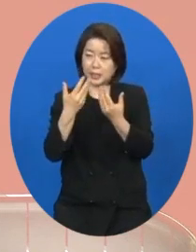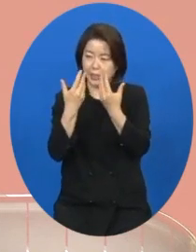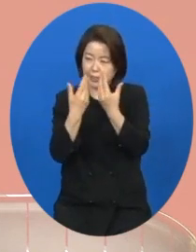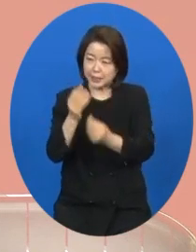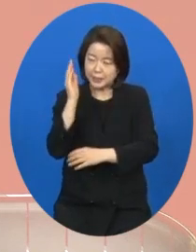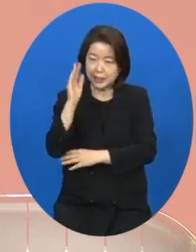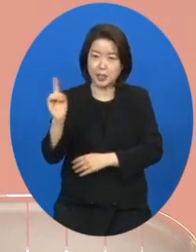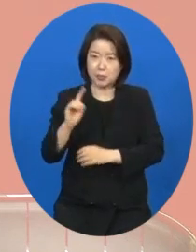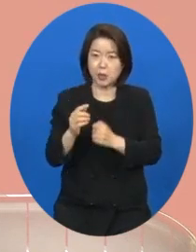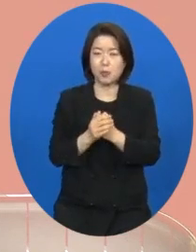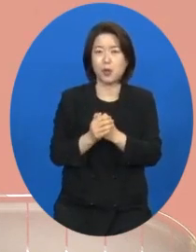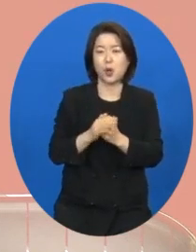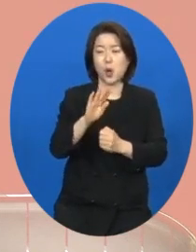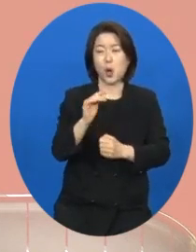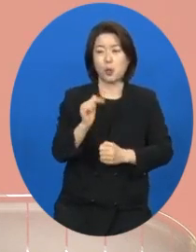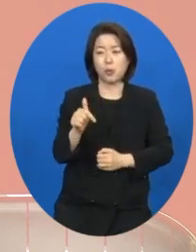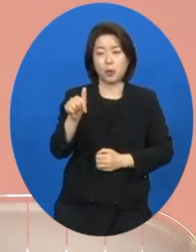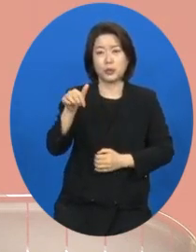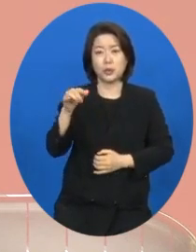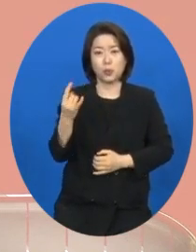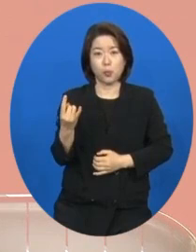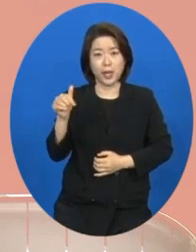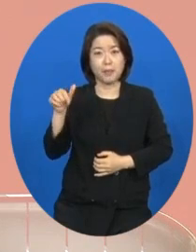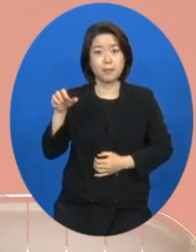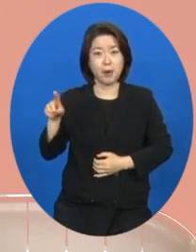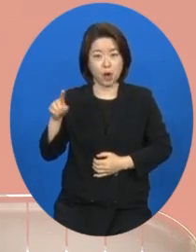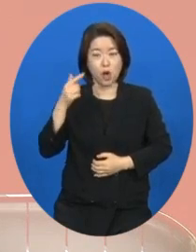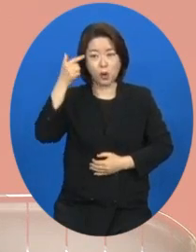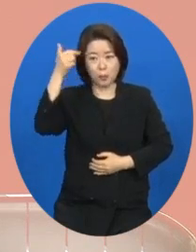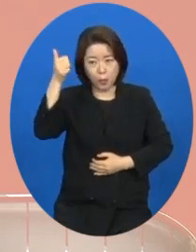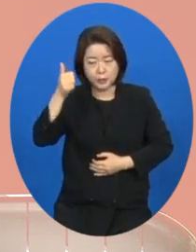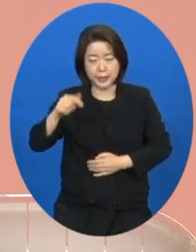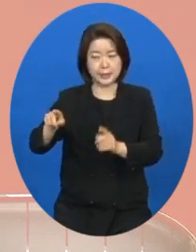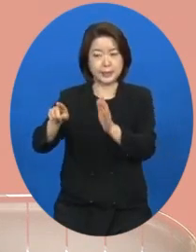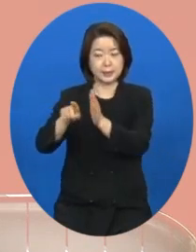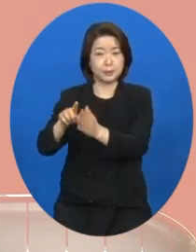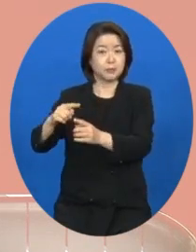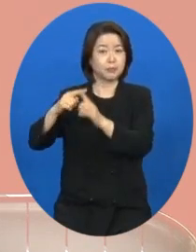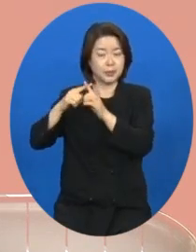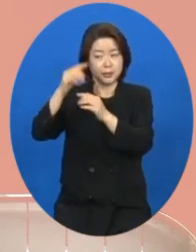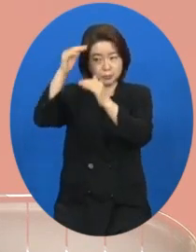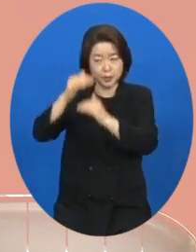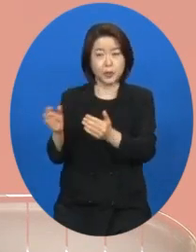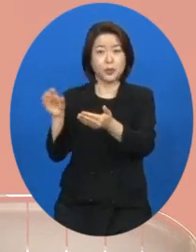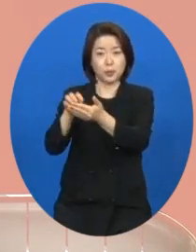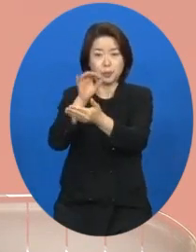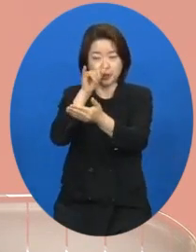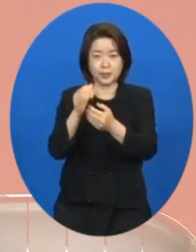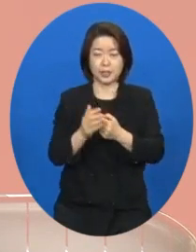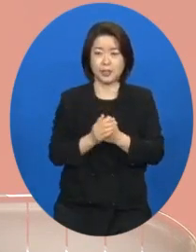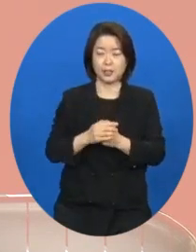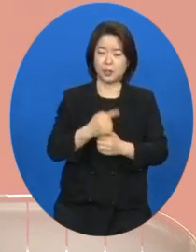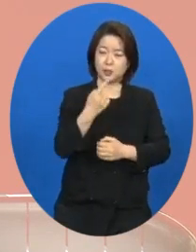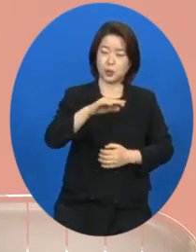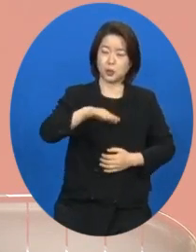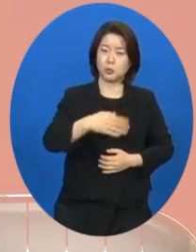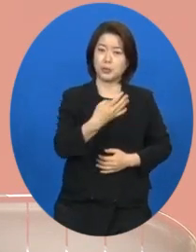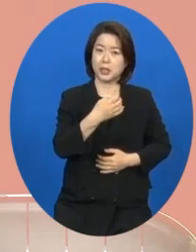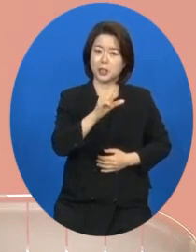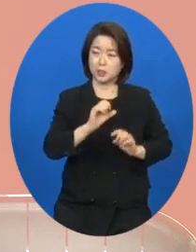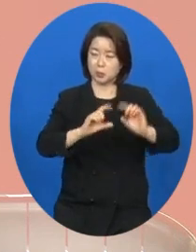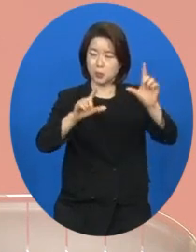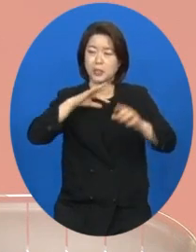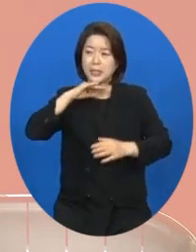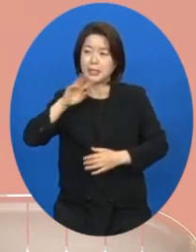이야기를 하셨습니다. 그 디트릿 본회퍼 목사님이 1945년 39살에 순교하셨어요. 그런데